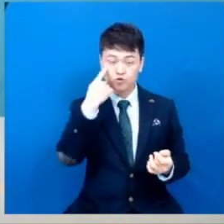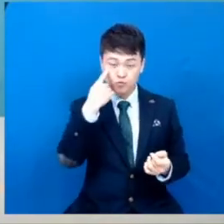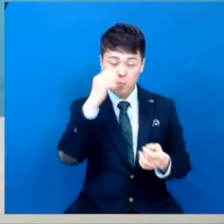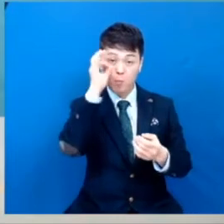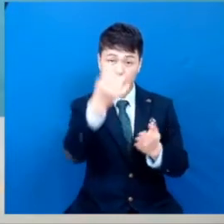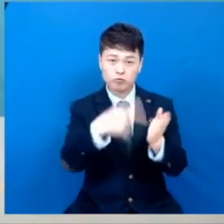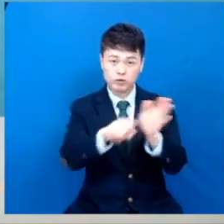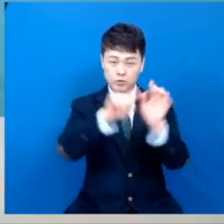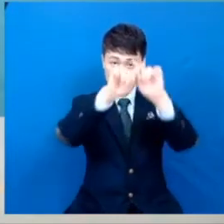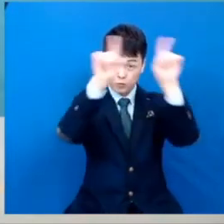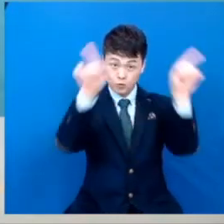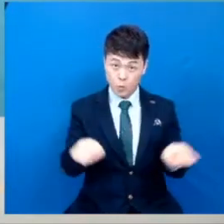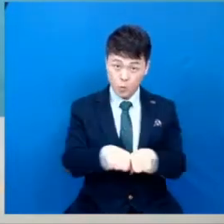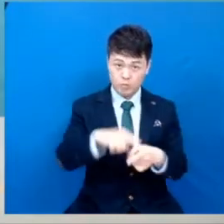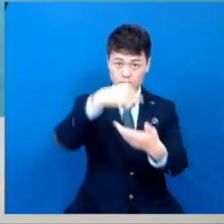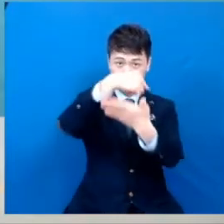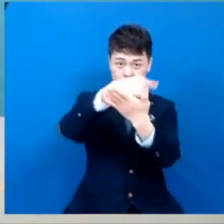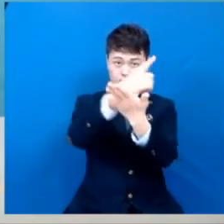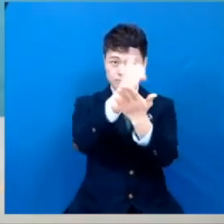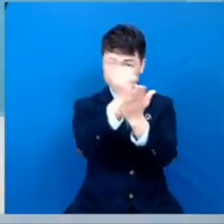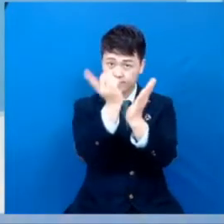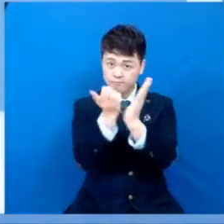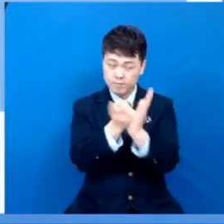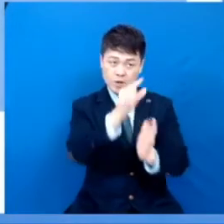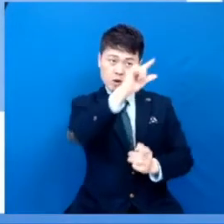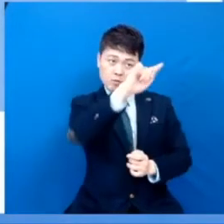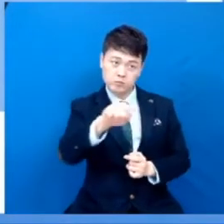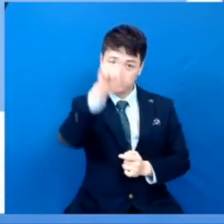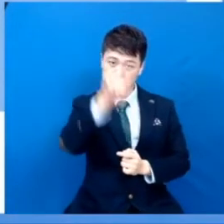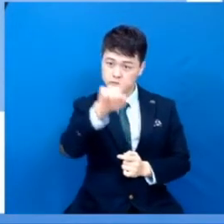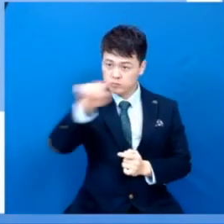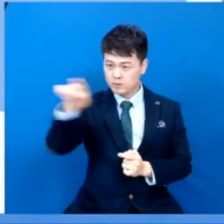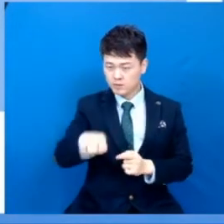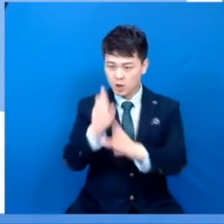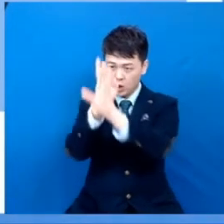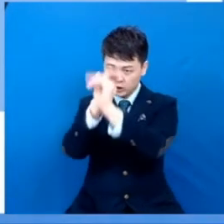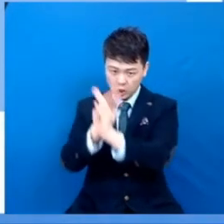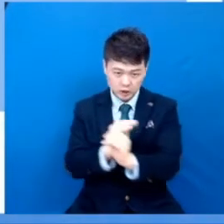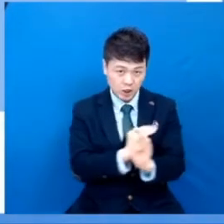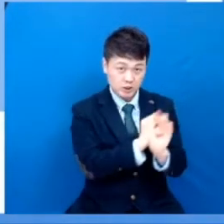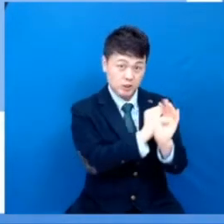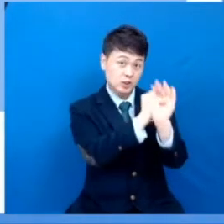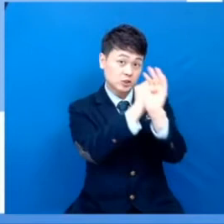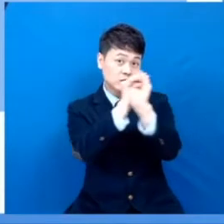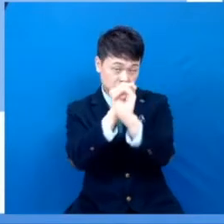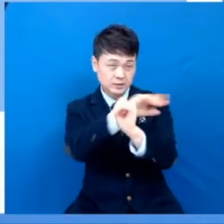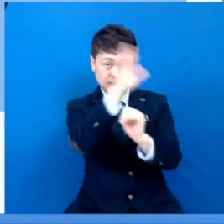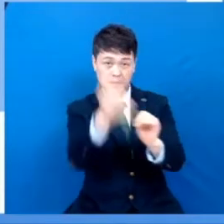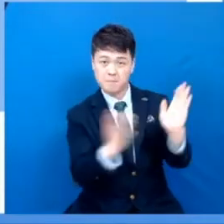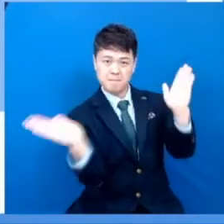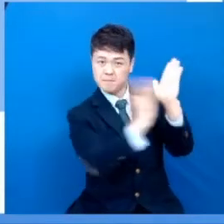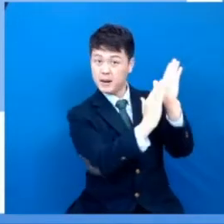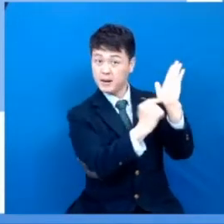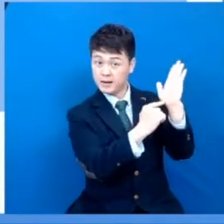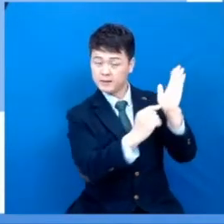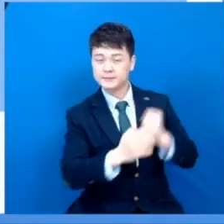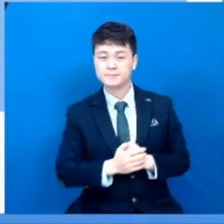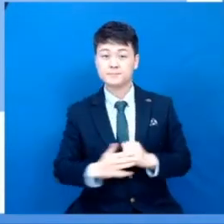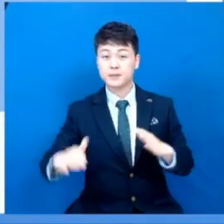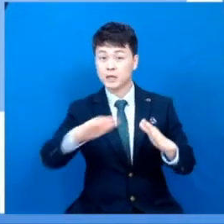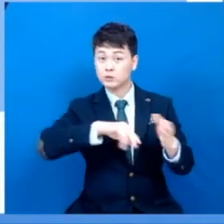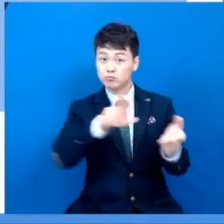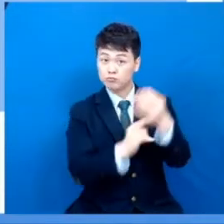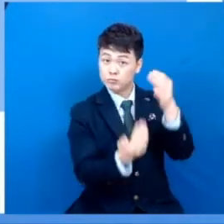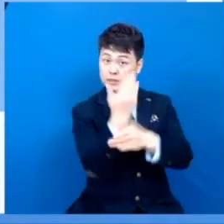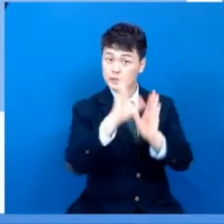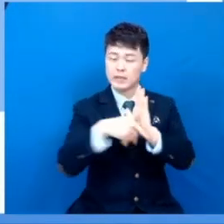일상 생활 시간표 사용을 권유하여 씁니다 가정에서 발생한 특이 사항은 수시로